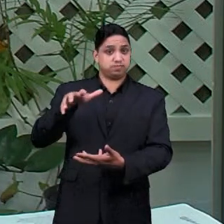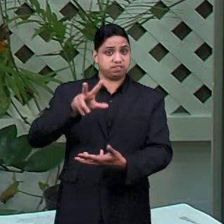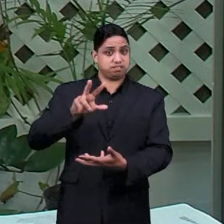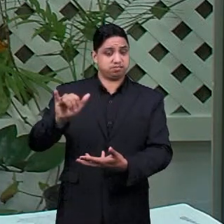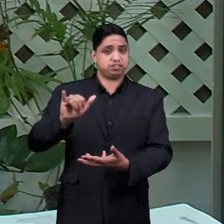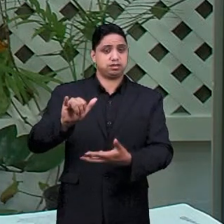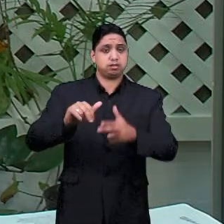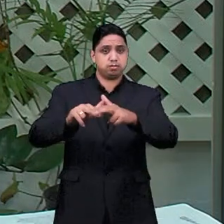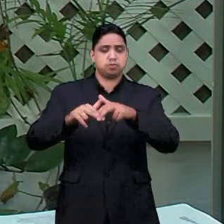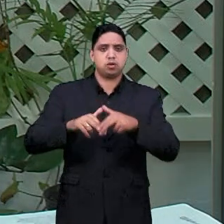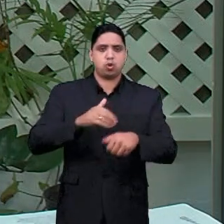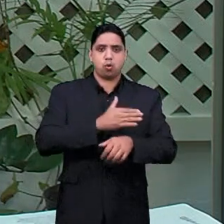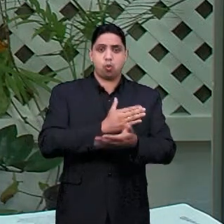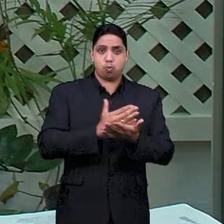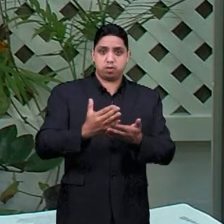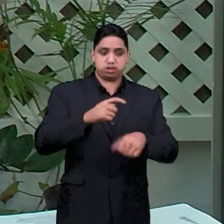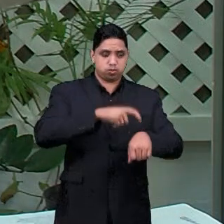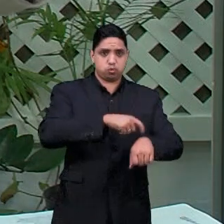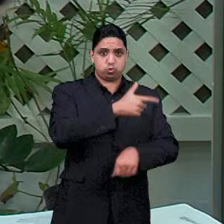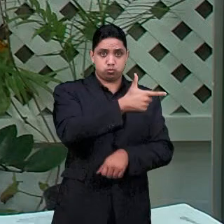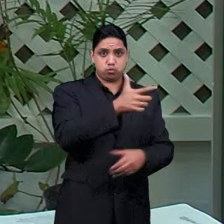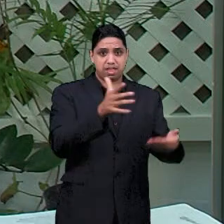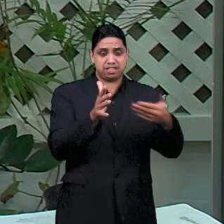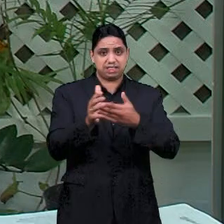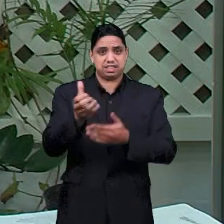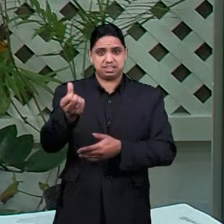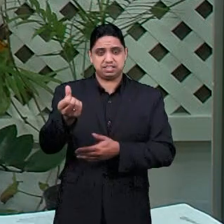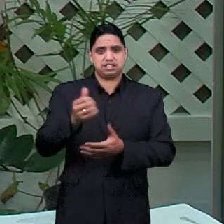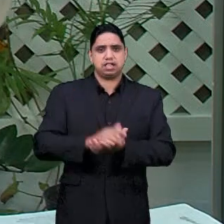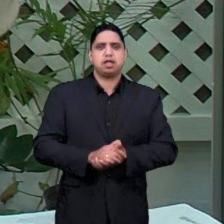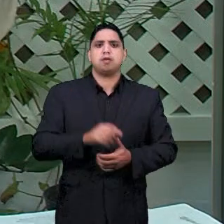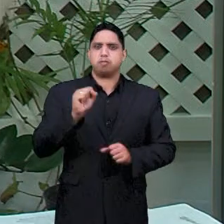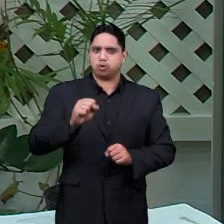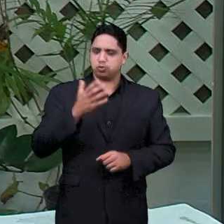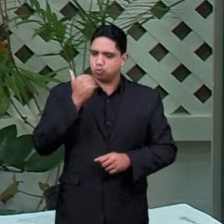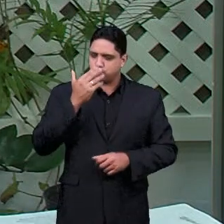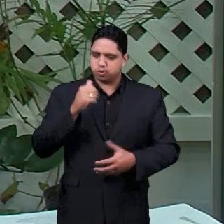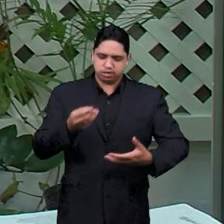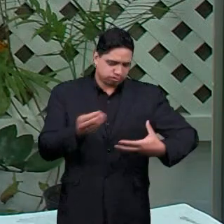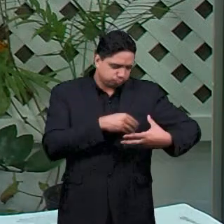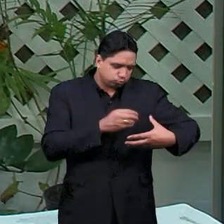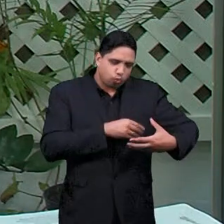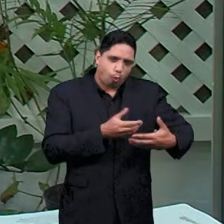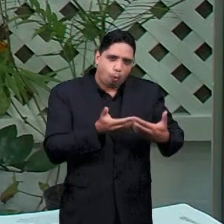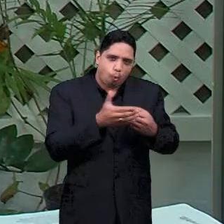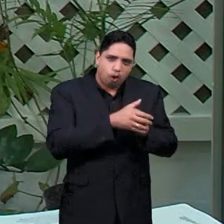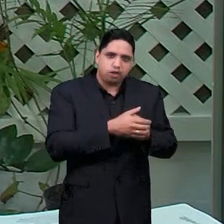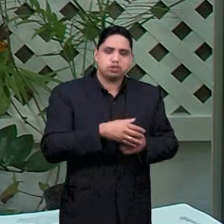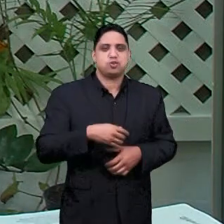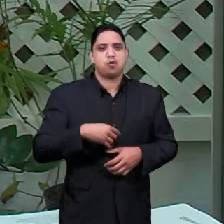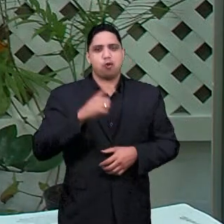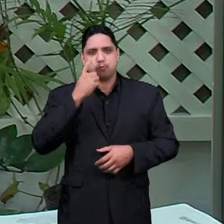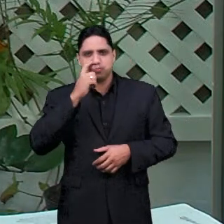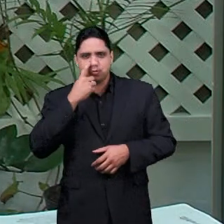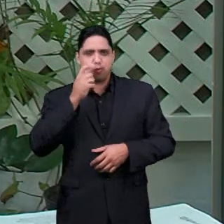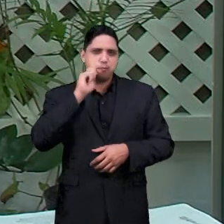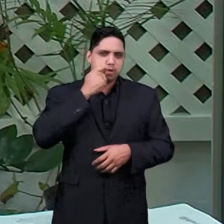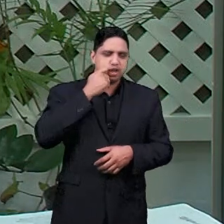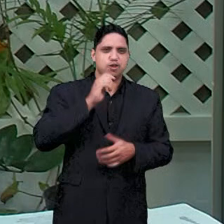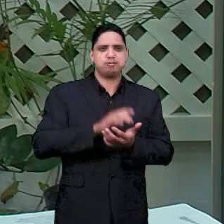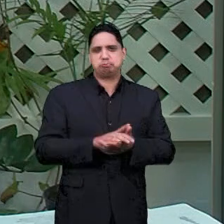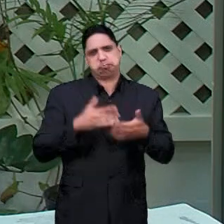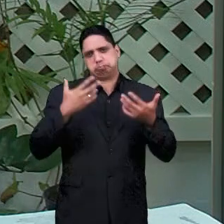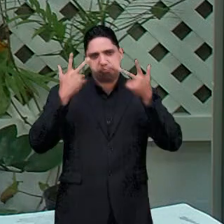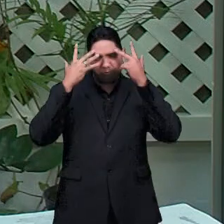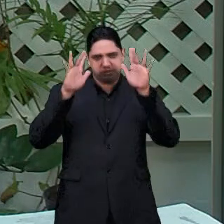satellite. Donc ça commence à 14 heures et ça finit à 18 heures. Donc apportez un petit